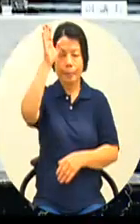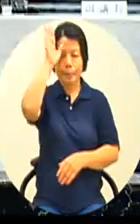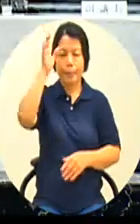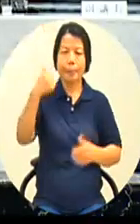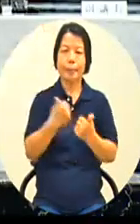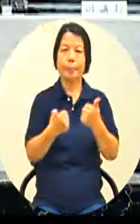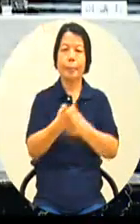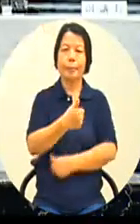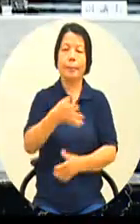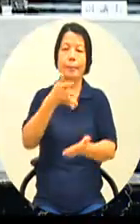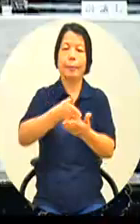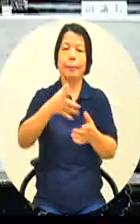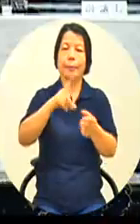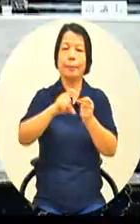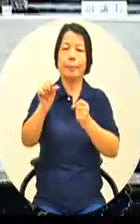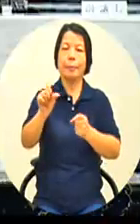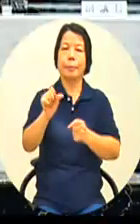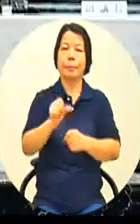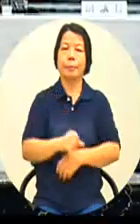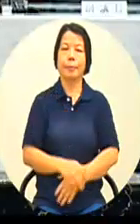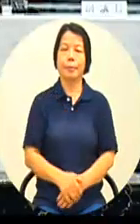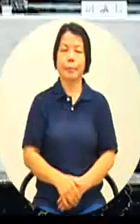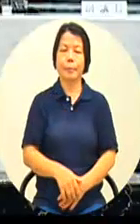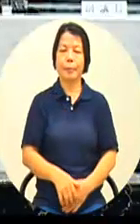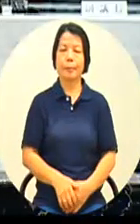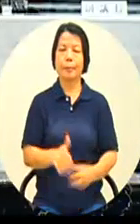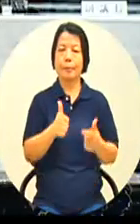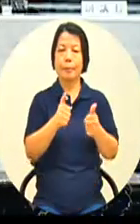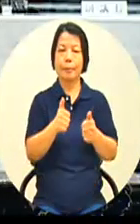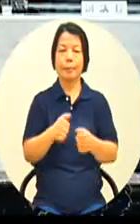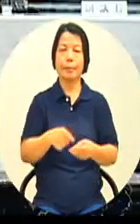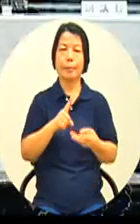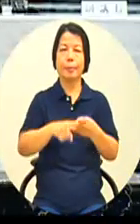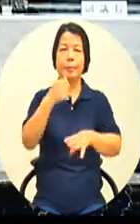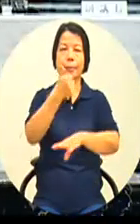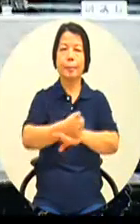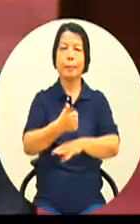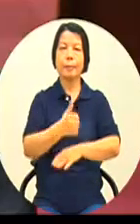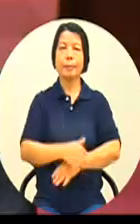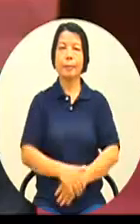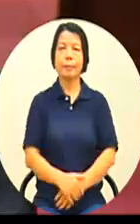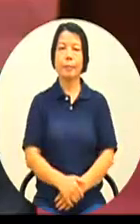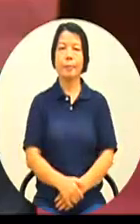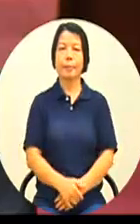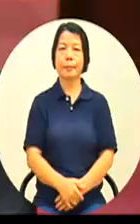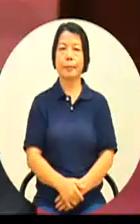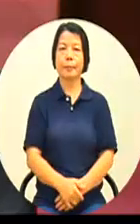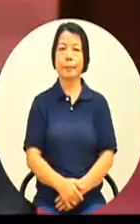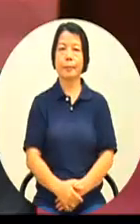啊。 啊，谢谢主席。这个，咱这个高速公路